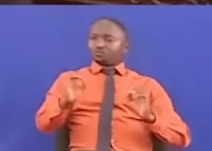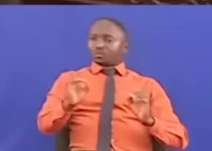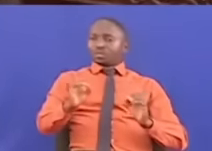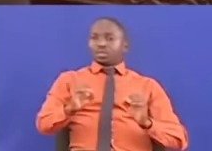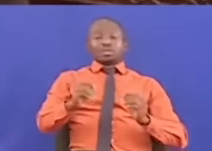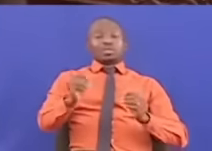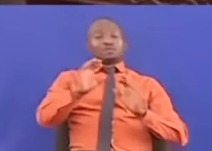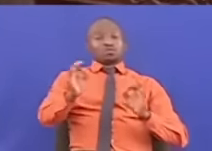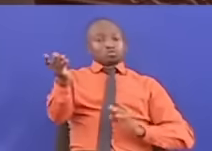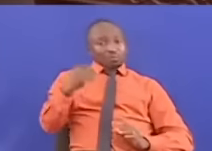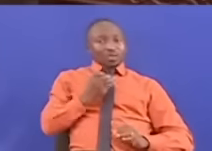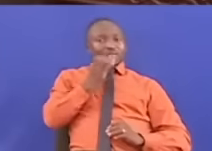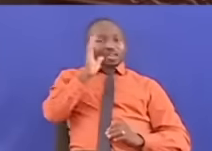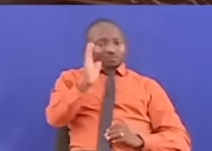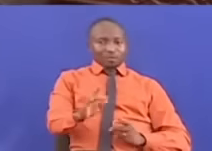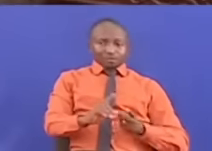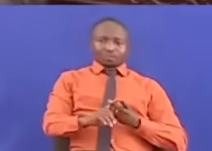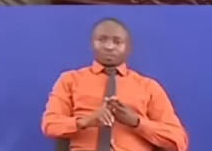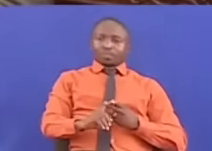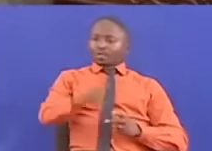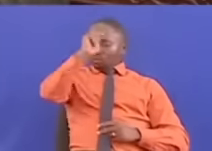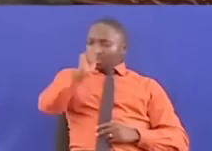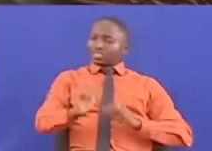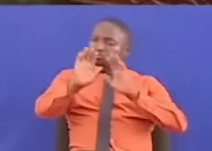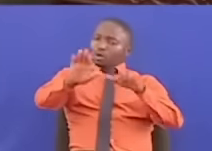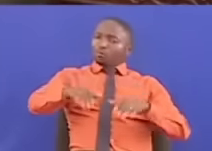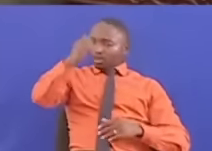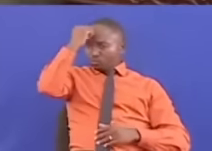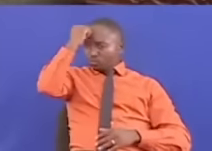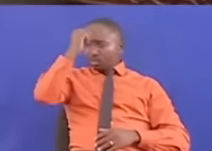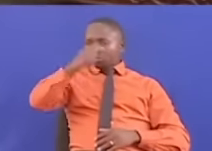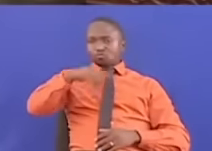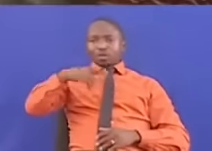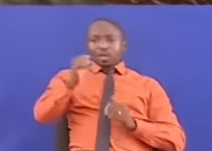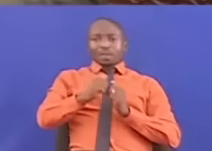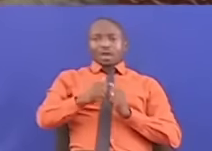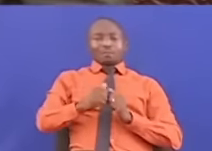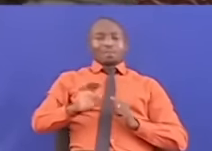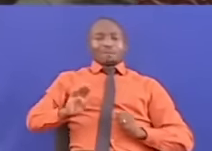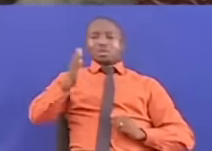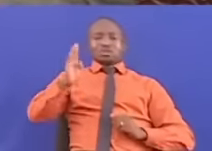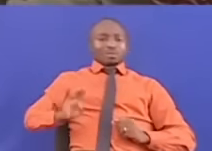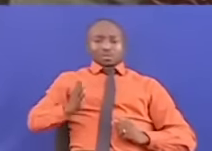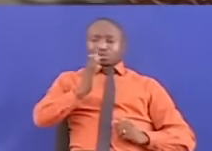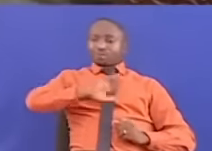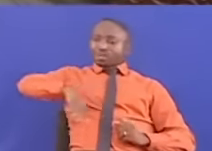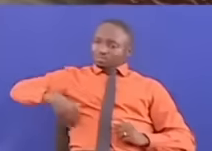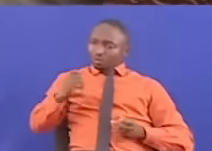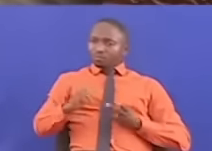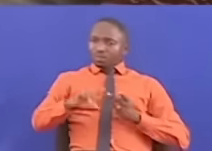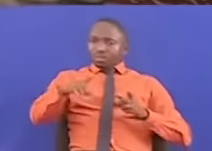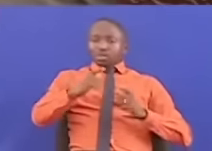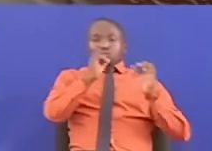ep tupe hiy taarifa lakini wesh mkb tun ma fedha yame lakini